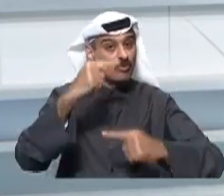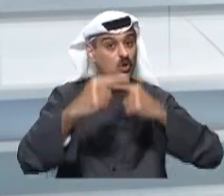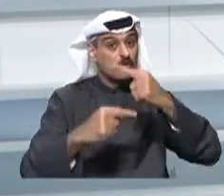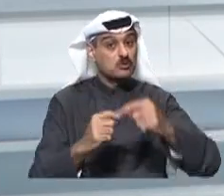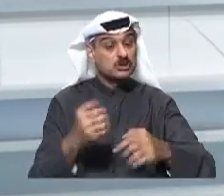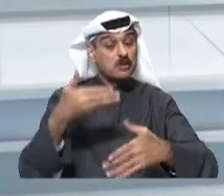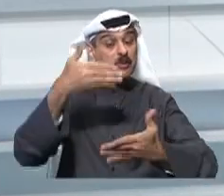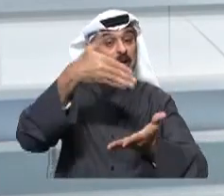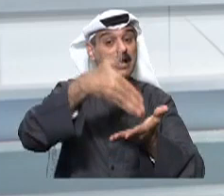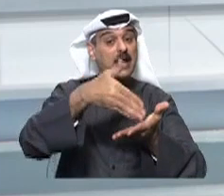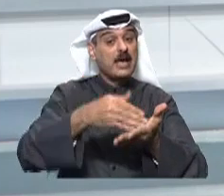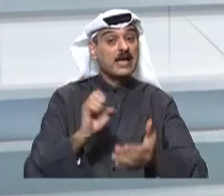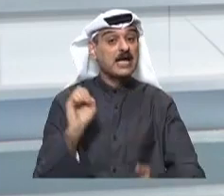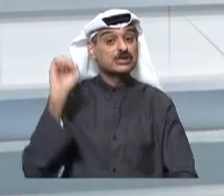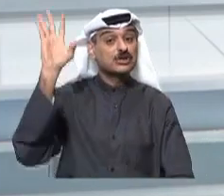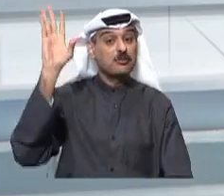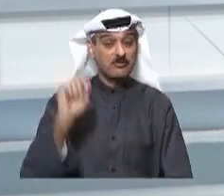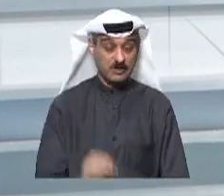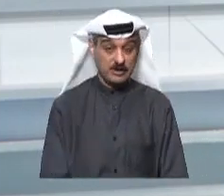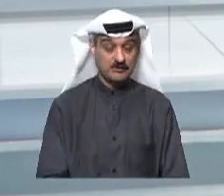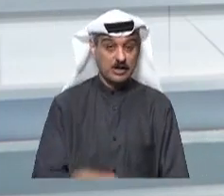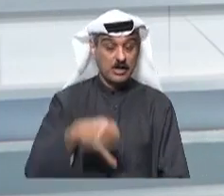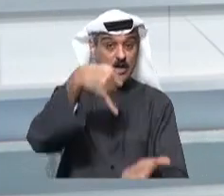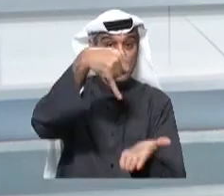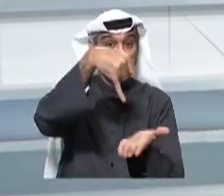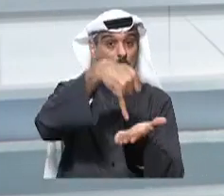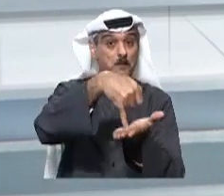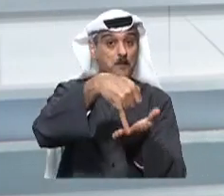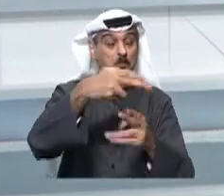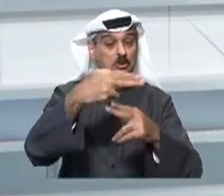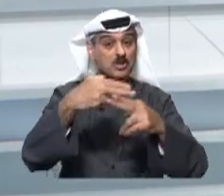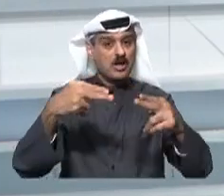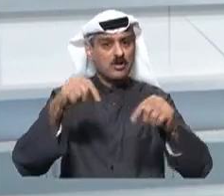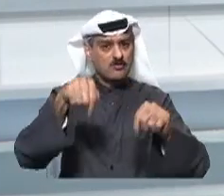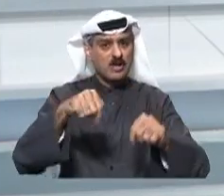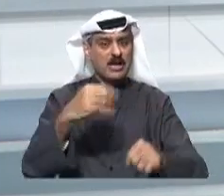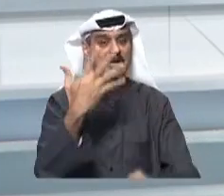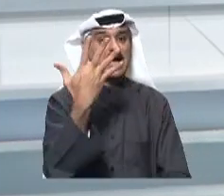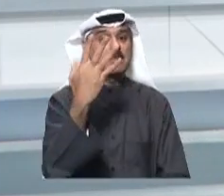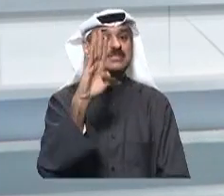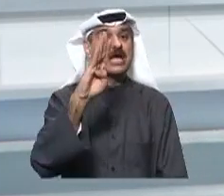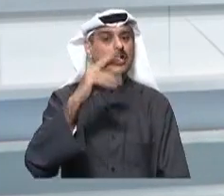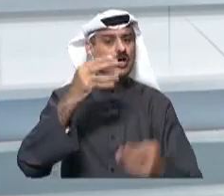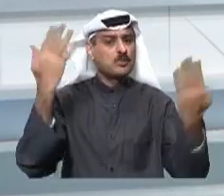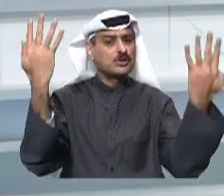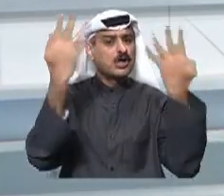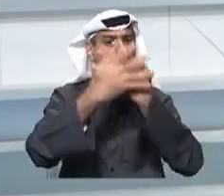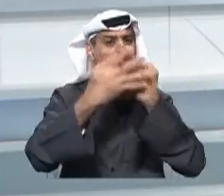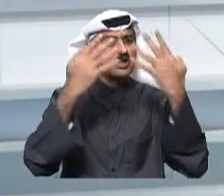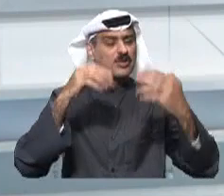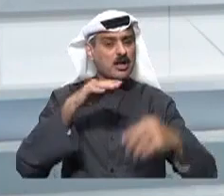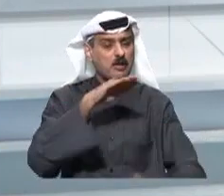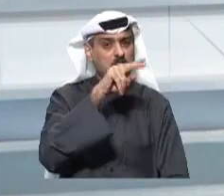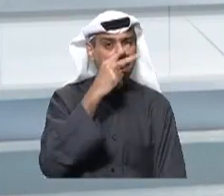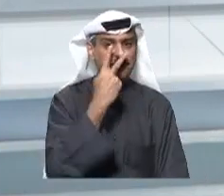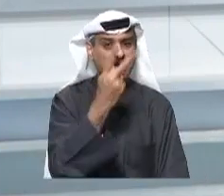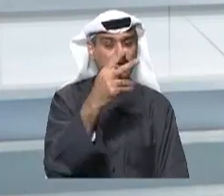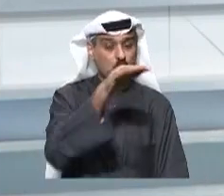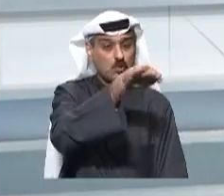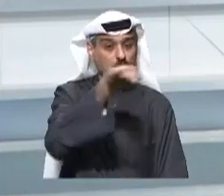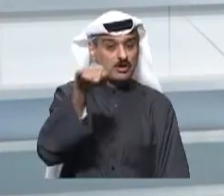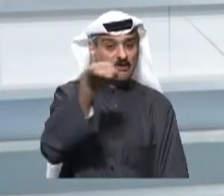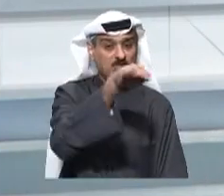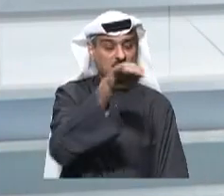صباح يوم الغد. حاليا في مدينة الكويت 5 كيلومتر، لكن في بعض المناطق الحدودية أقل من هذه